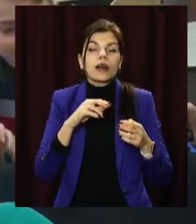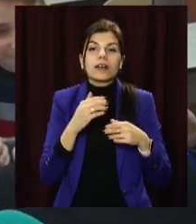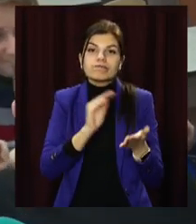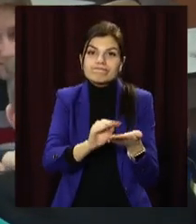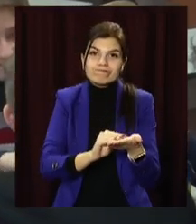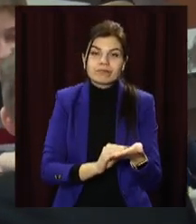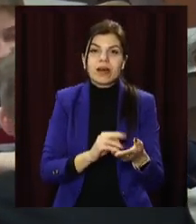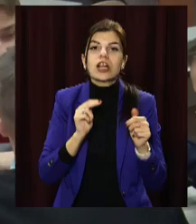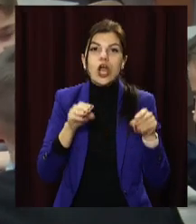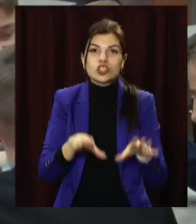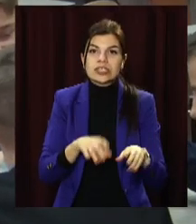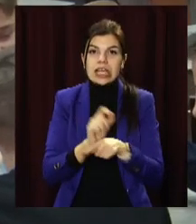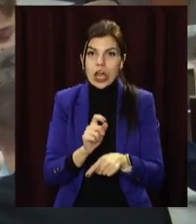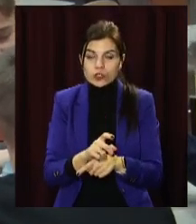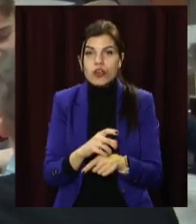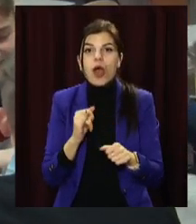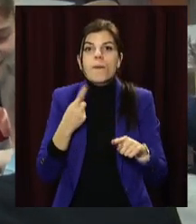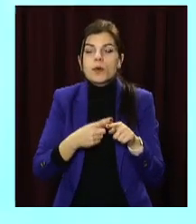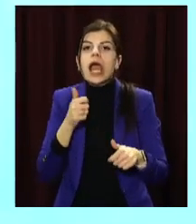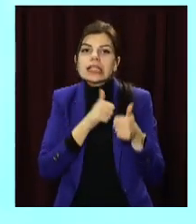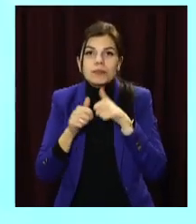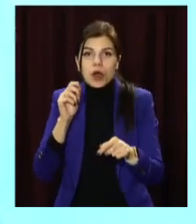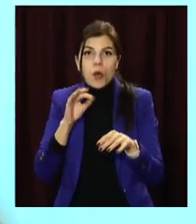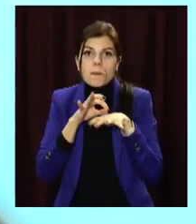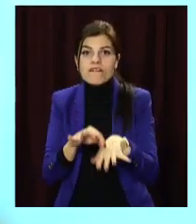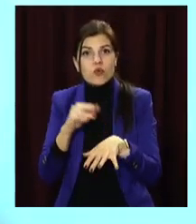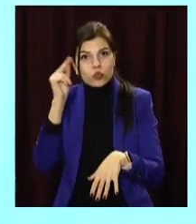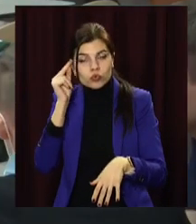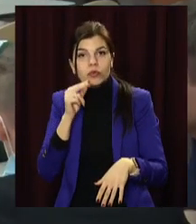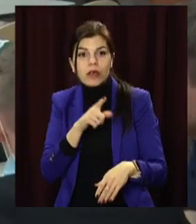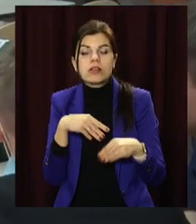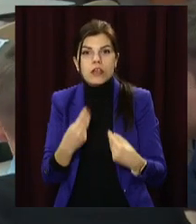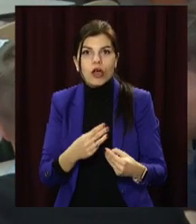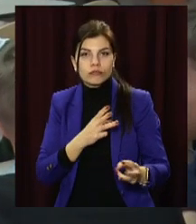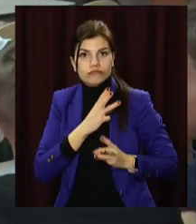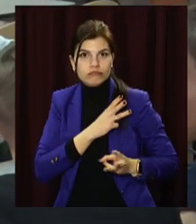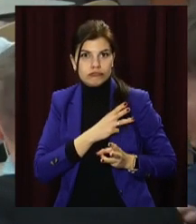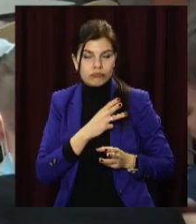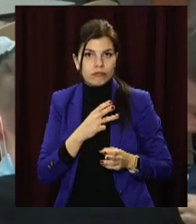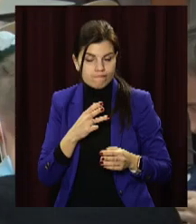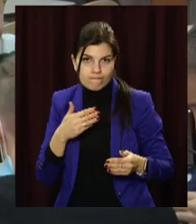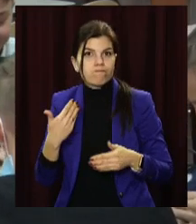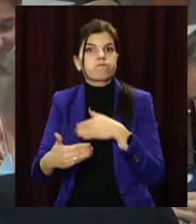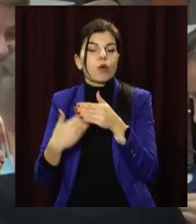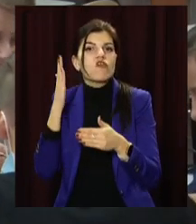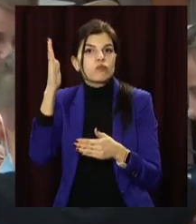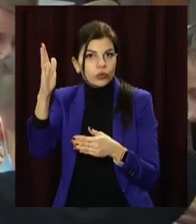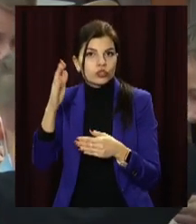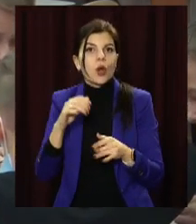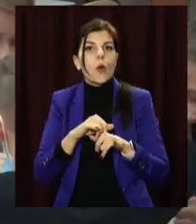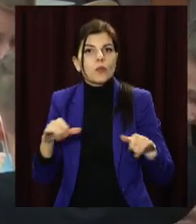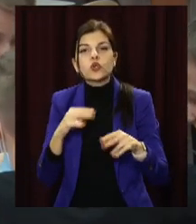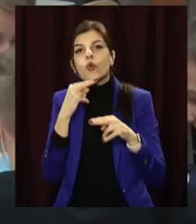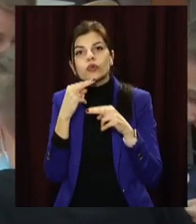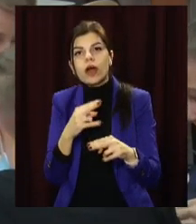ще повинні вміти проводити експерименти. Буде давати поштовх в майбутньому більше приділяти